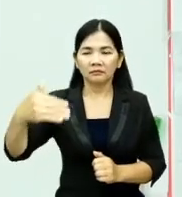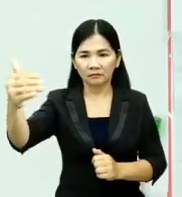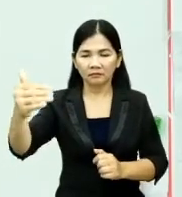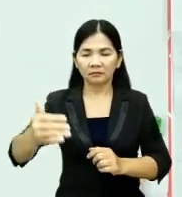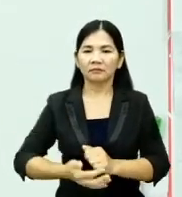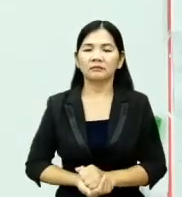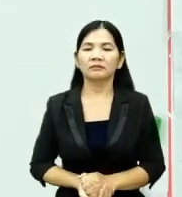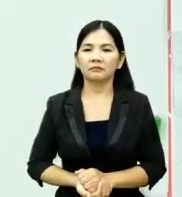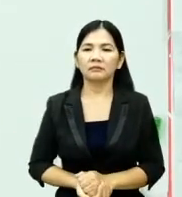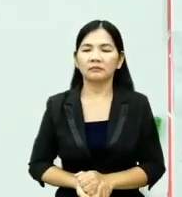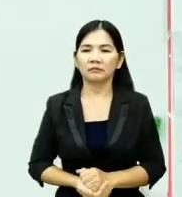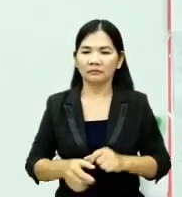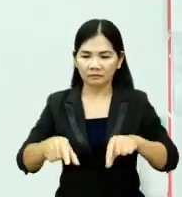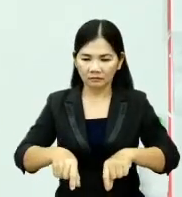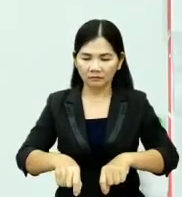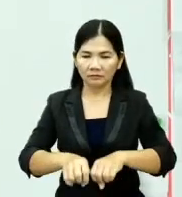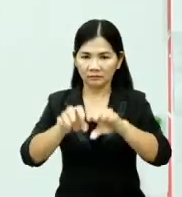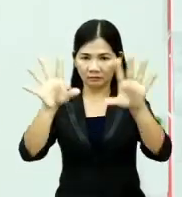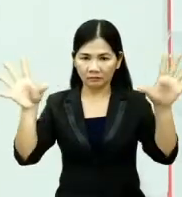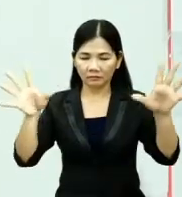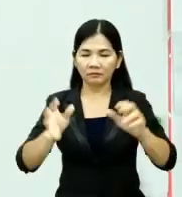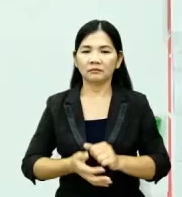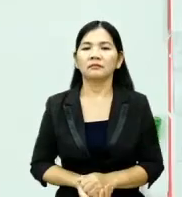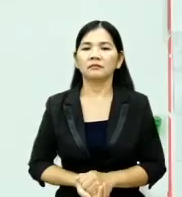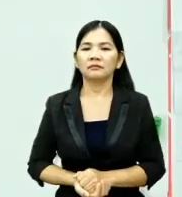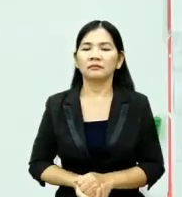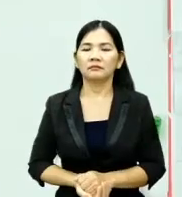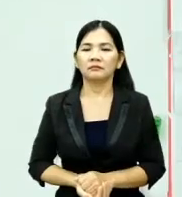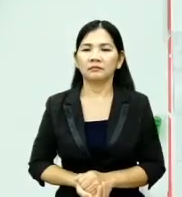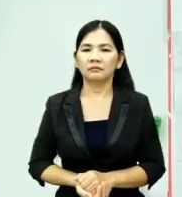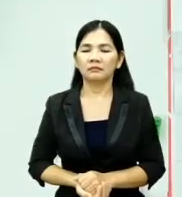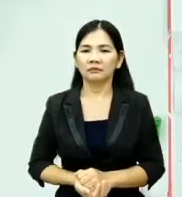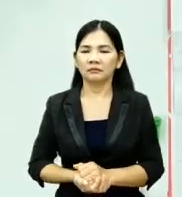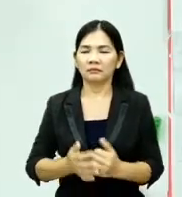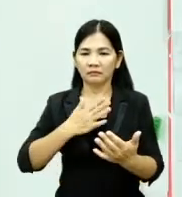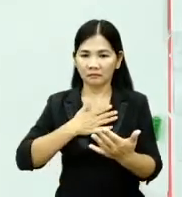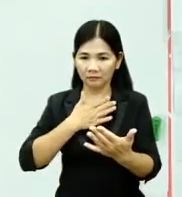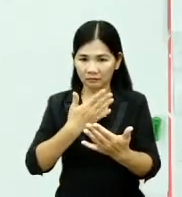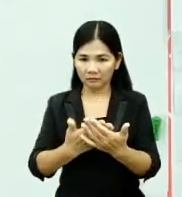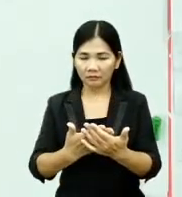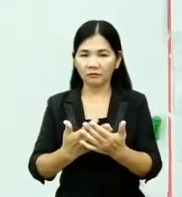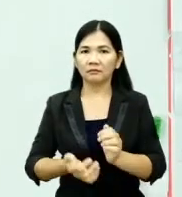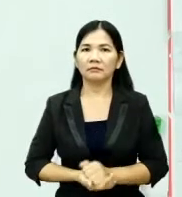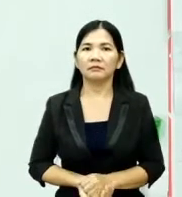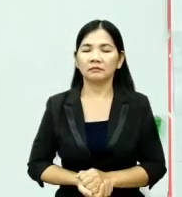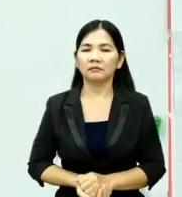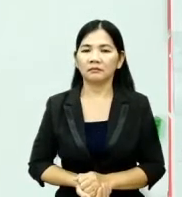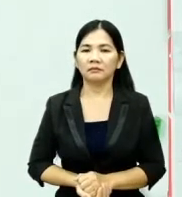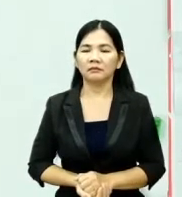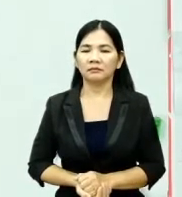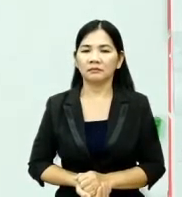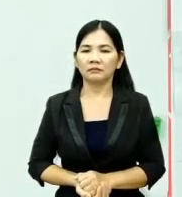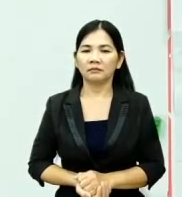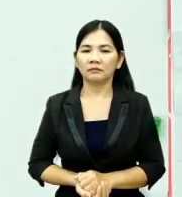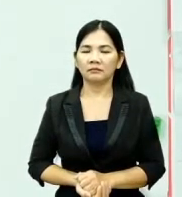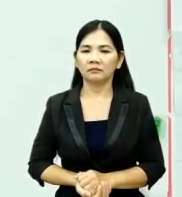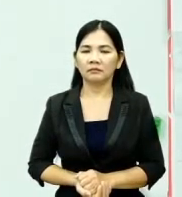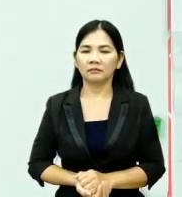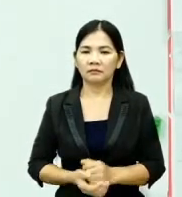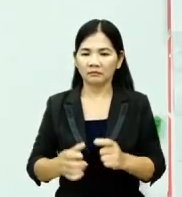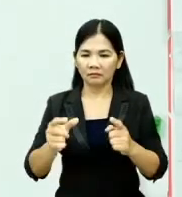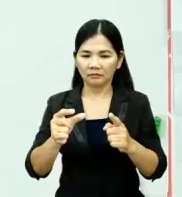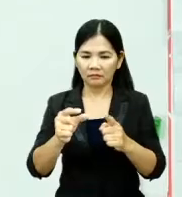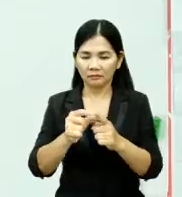cốt plus vàng top nón chà bồn dốt